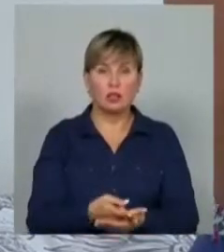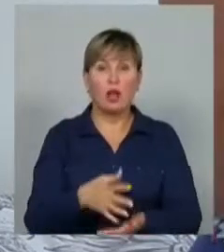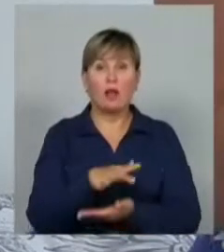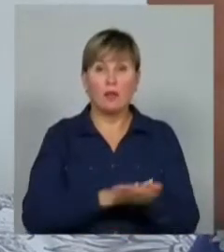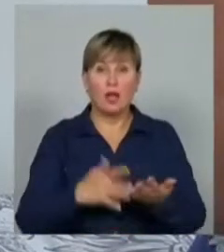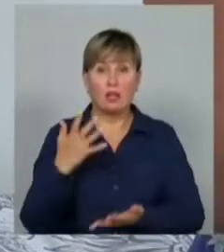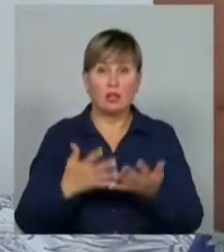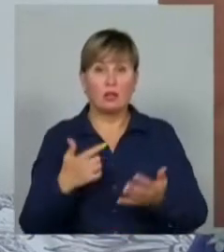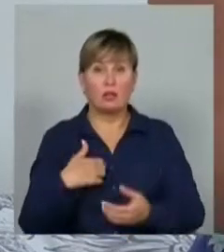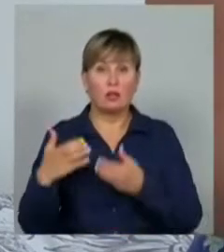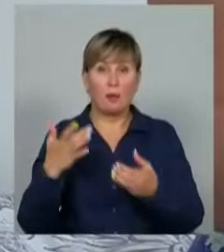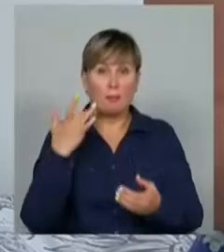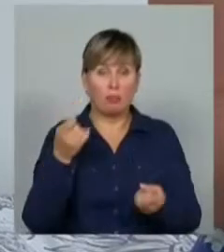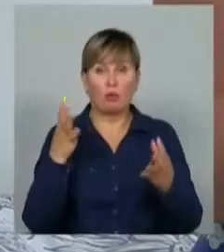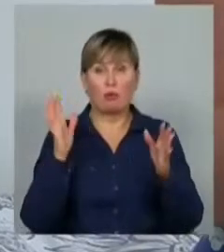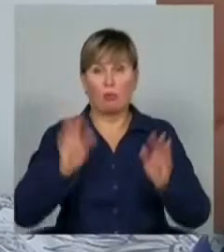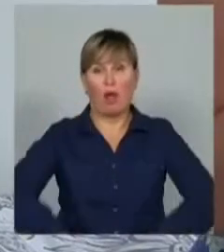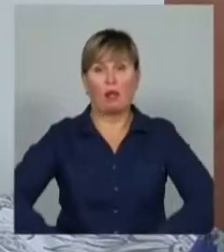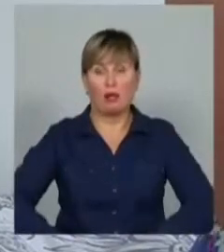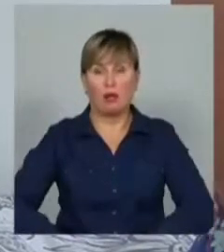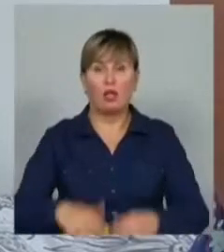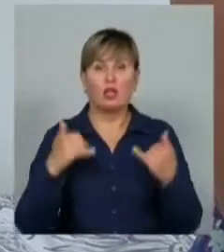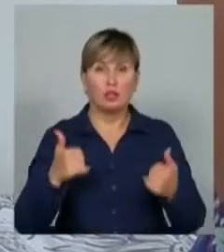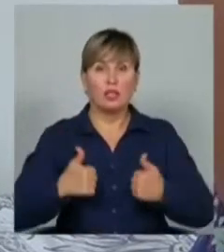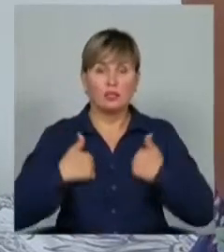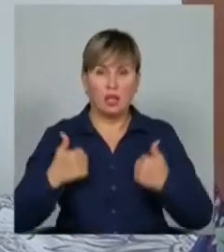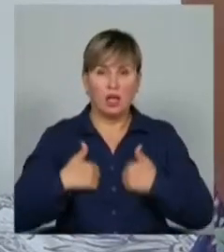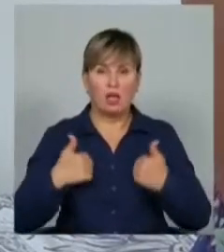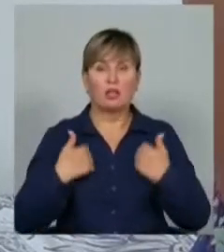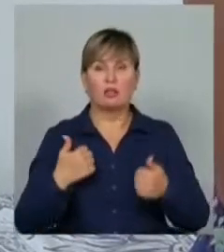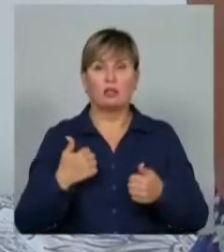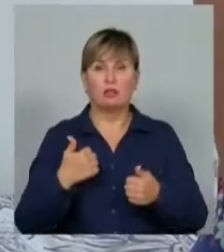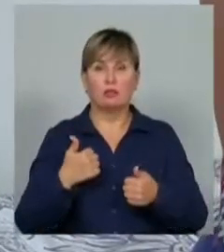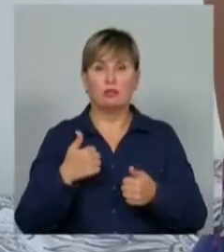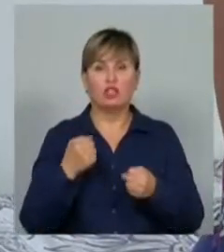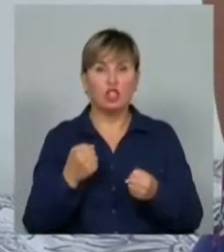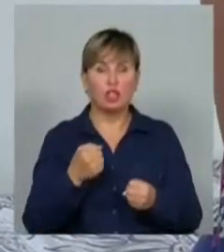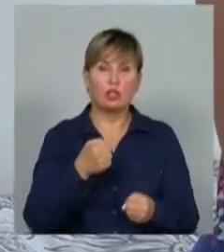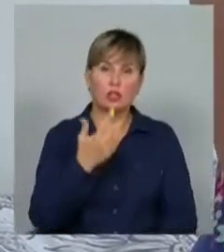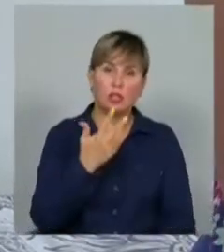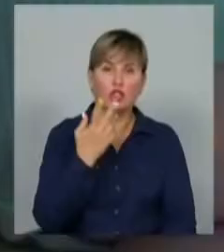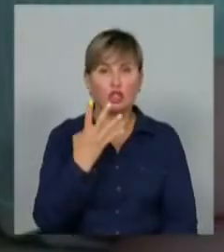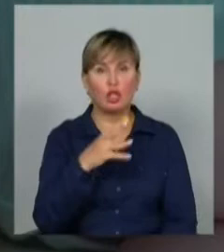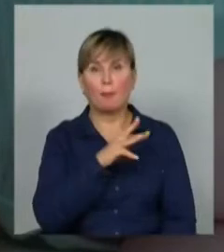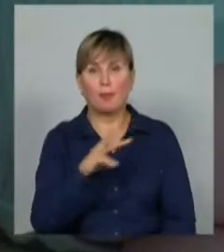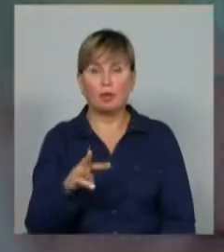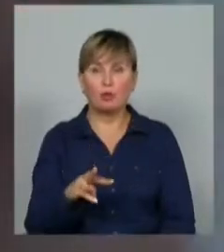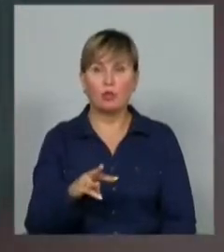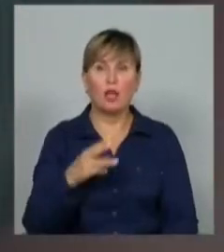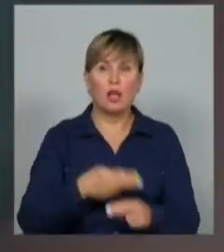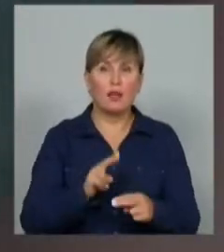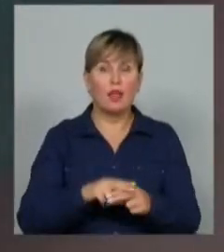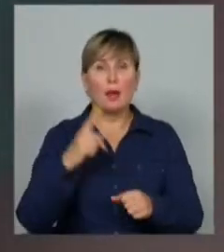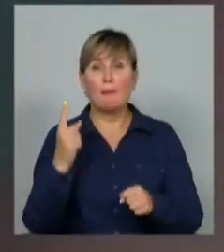если я ее ставила, они постоянно просто падали. Сейчас она старается их удерживать. Минуты 3-4 – это уже хорошо. Спинраза – это